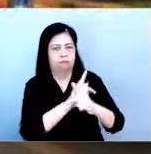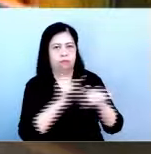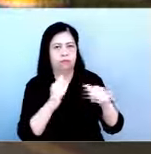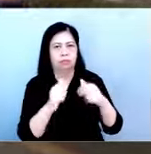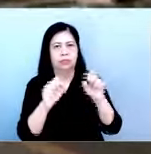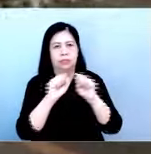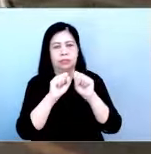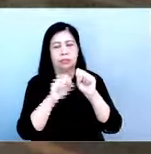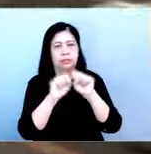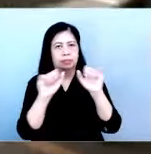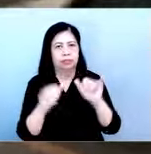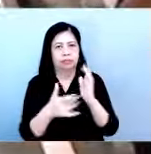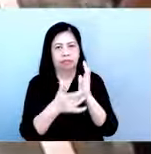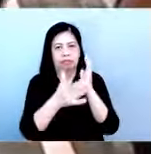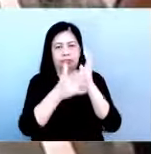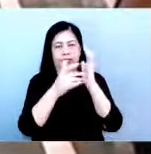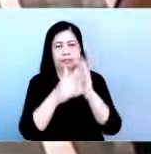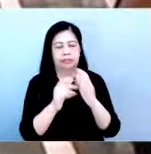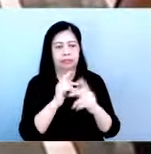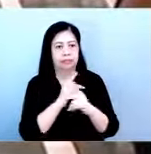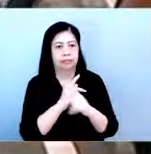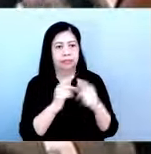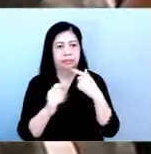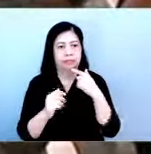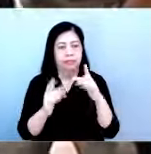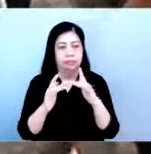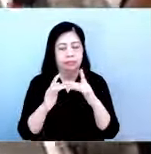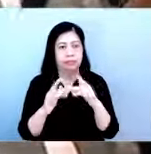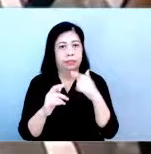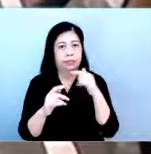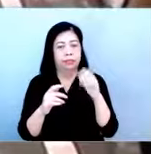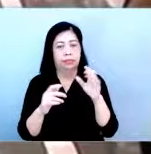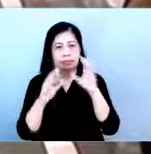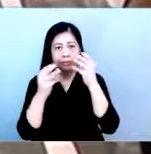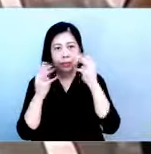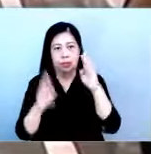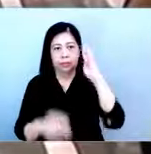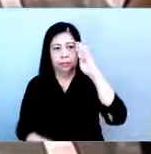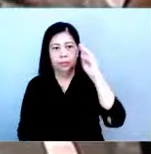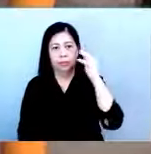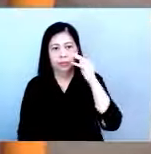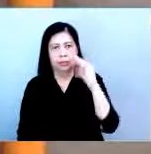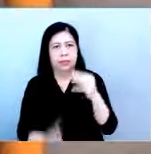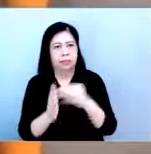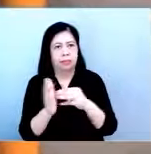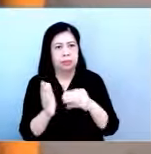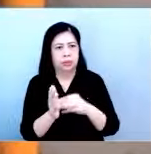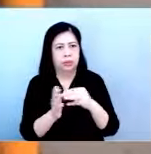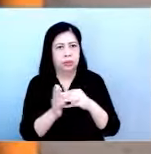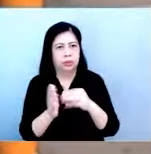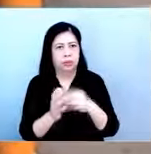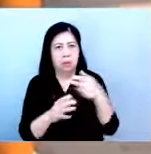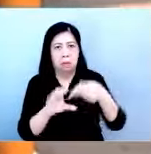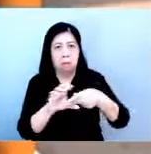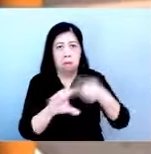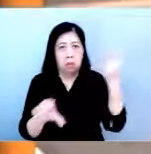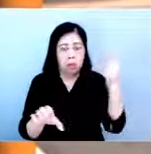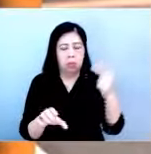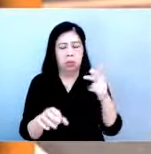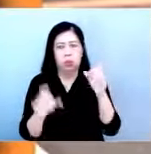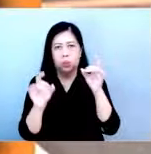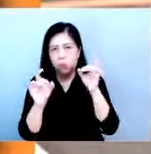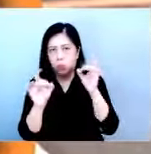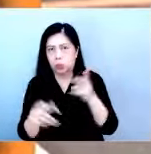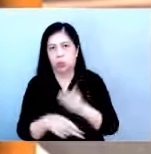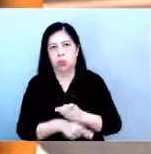cyber security. Ayon naman kay Mayor Benjamin Magalong, milyong-milyong piso ang mawawala kung ma-hack nga ang kanilang data system.